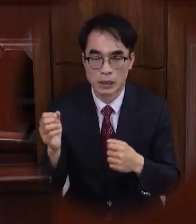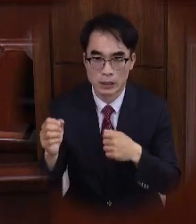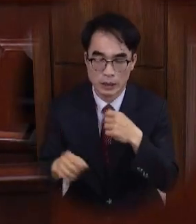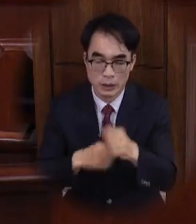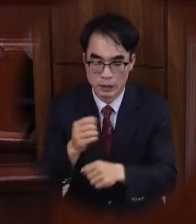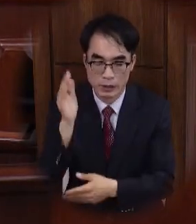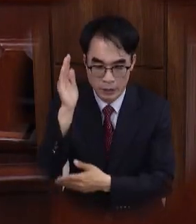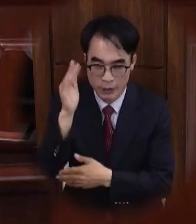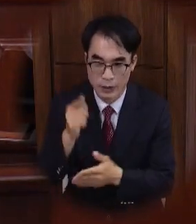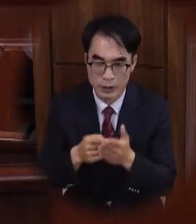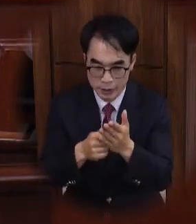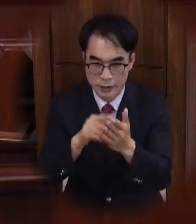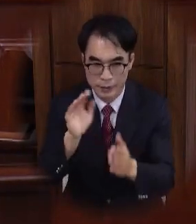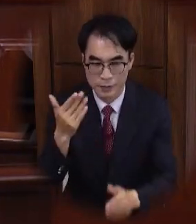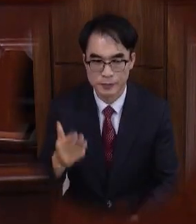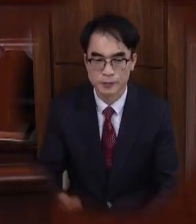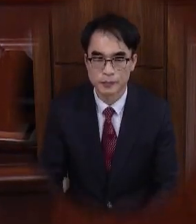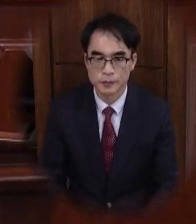신청하게